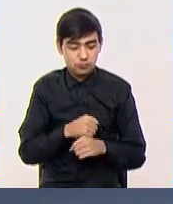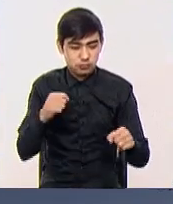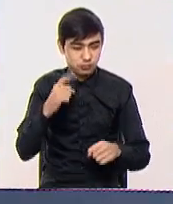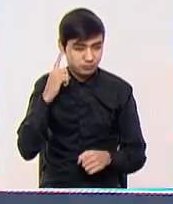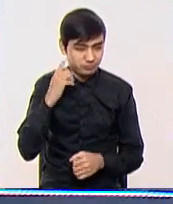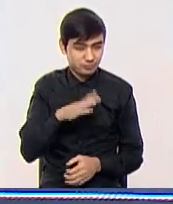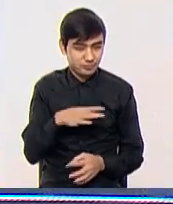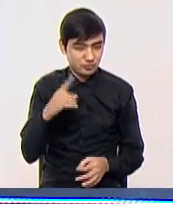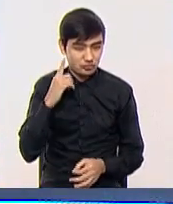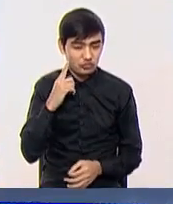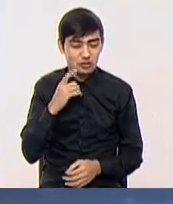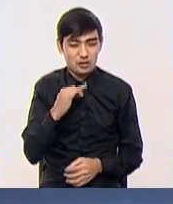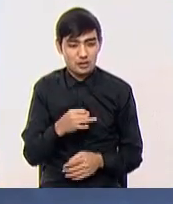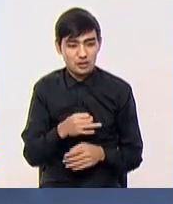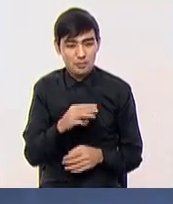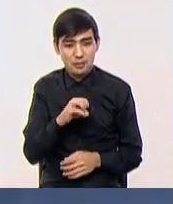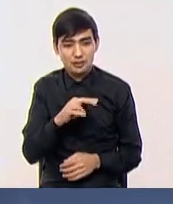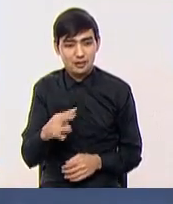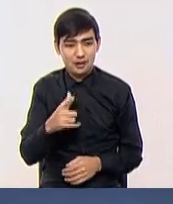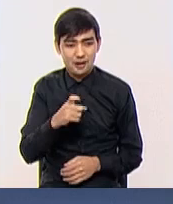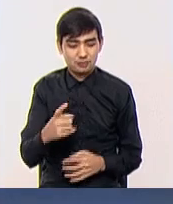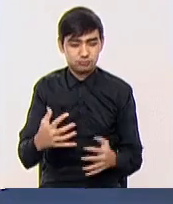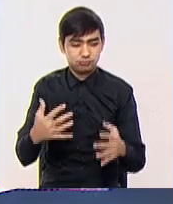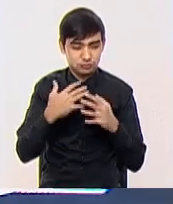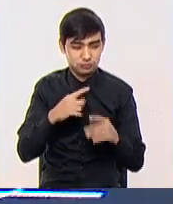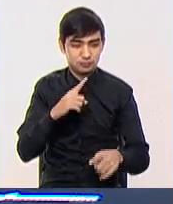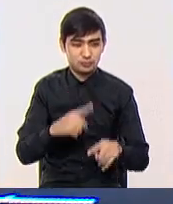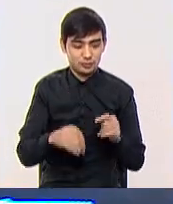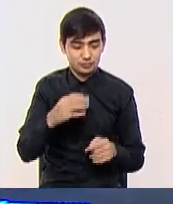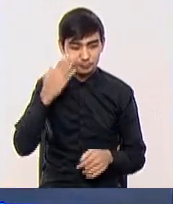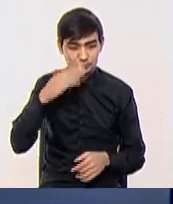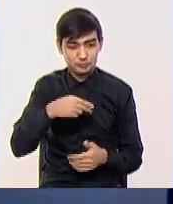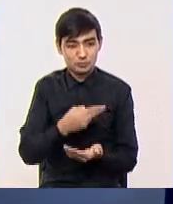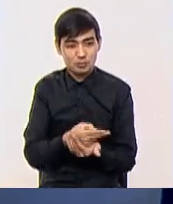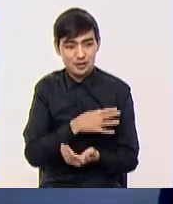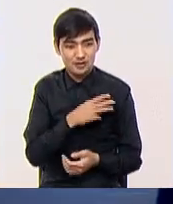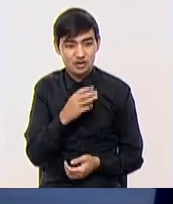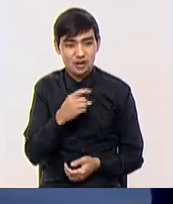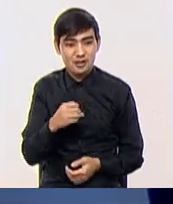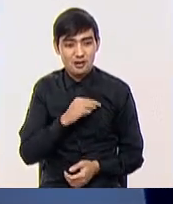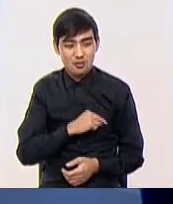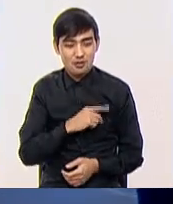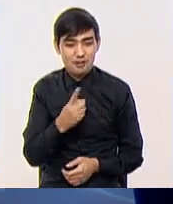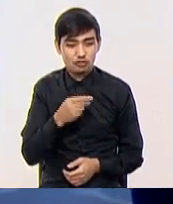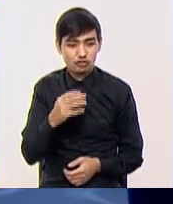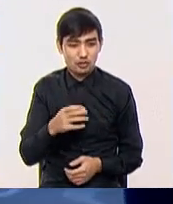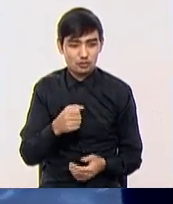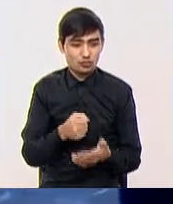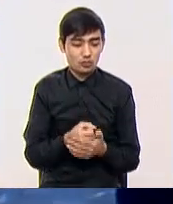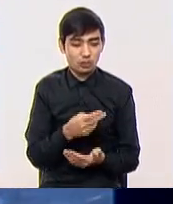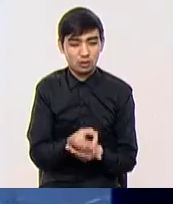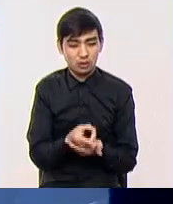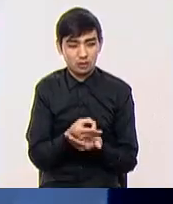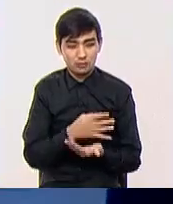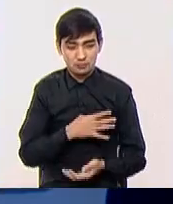еткен дыбыс естігендерін айтады. Метан газына уланып бірден естерінен танып қалған шахтерлар жер астында бір сағатқа жуық жатып